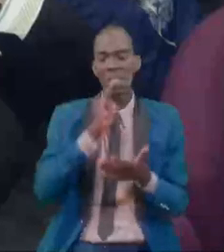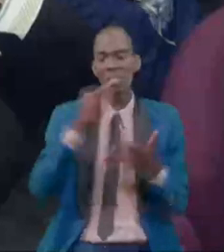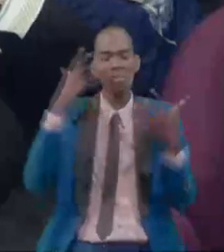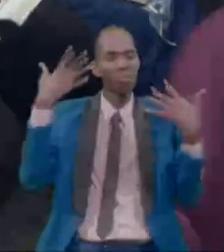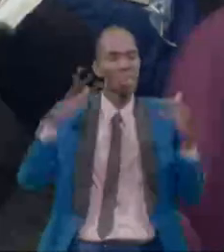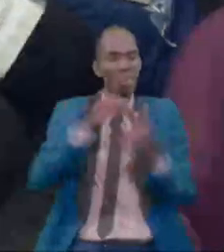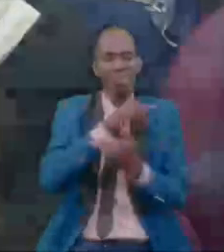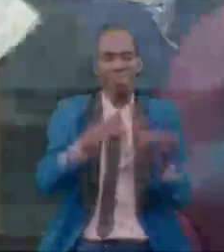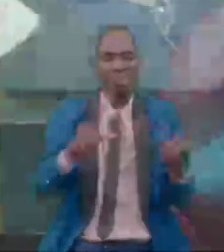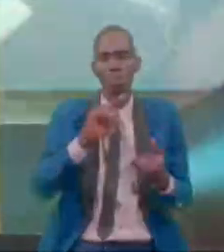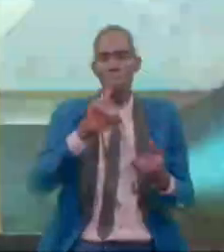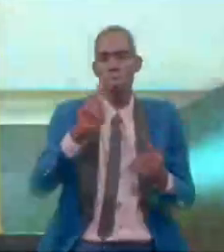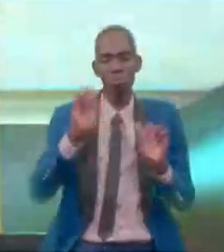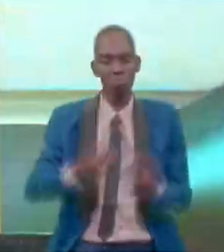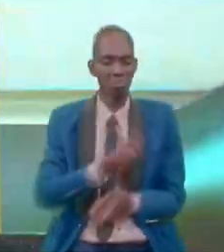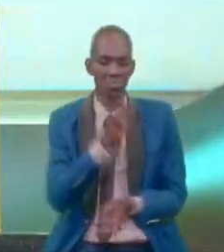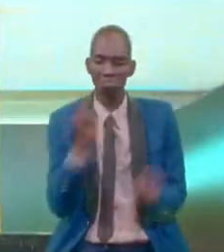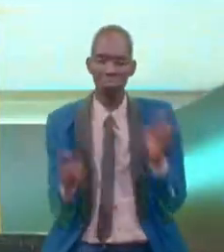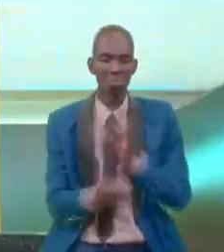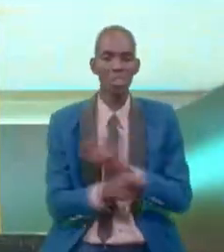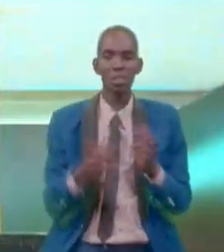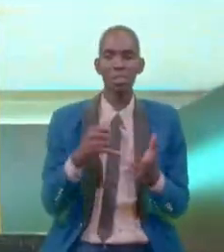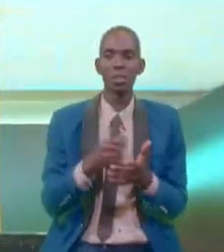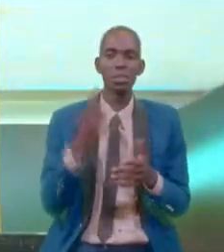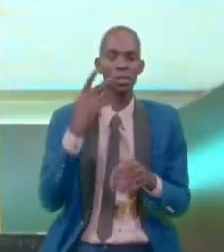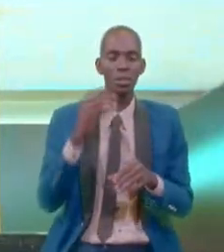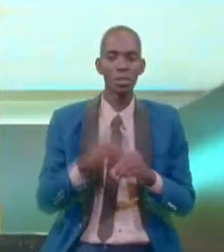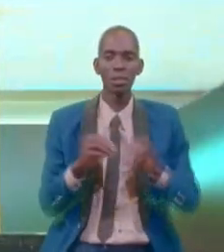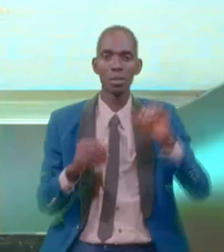le révoquer. Actes au chapitre 3,